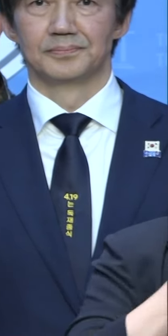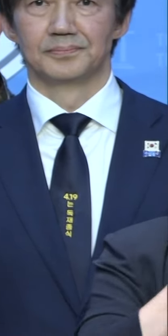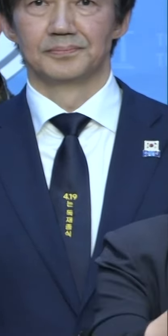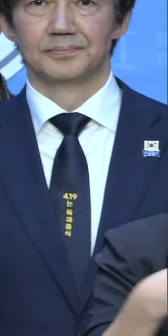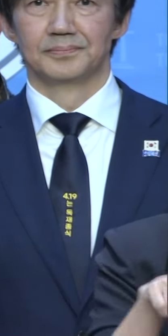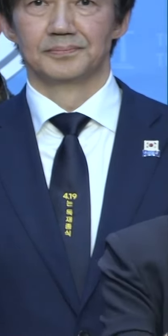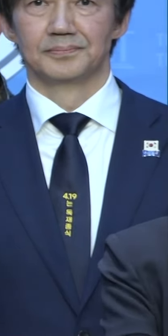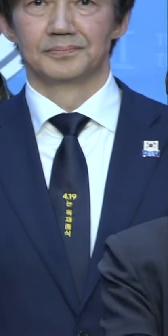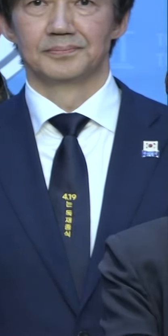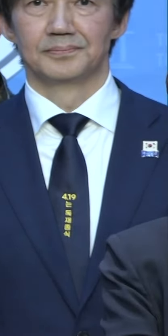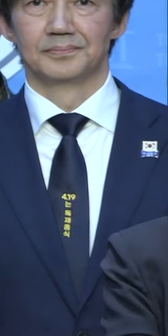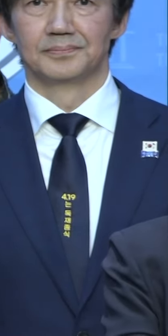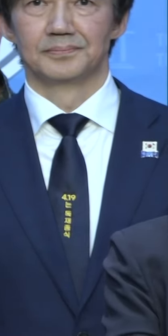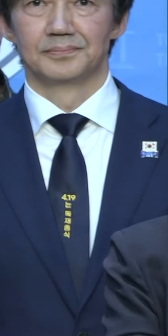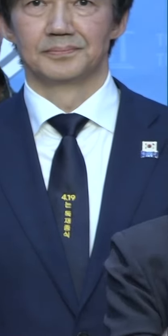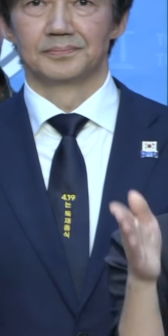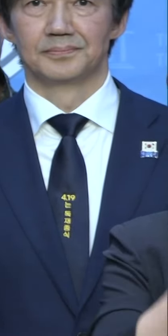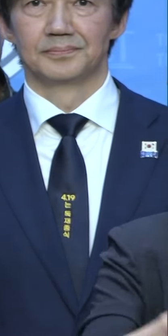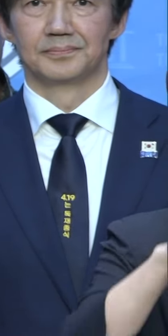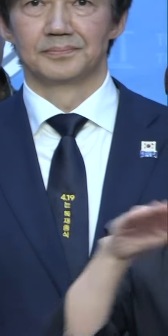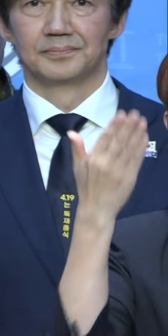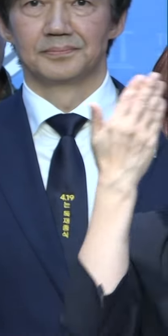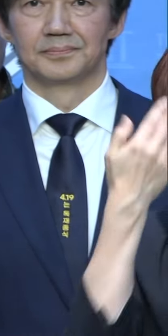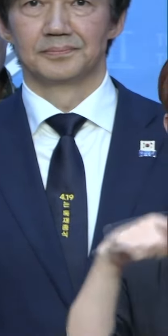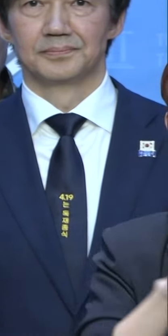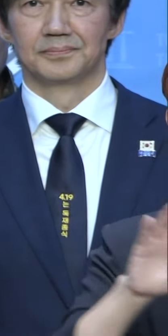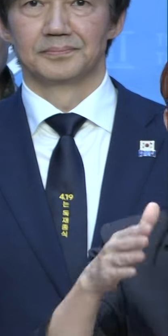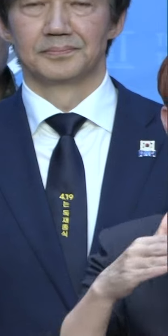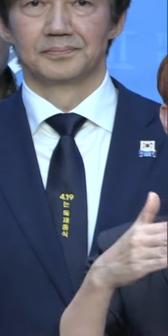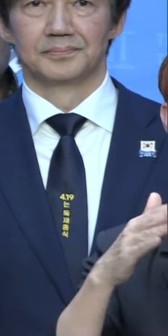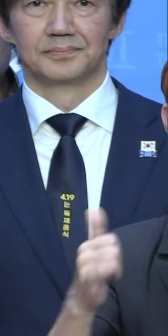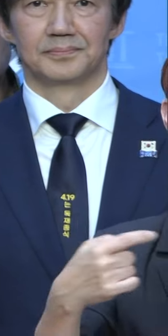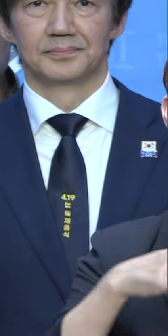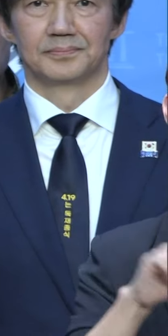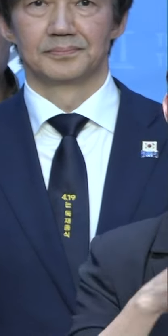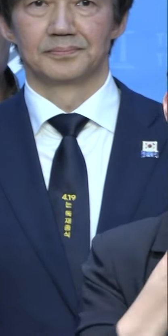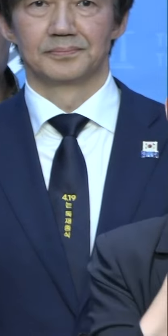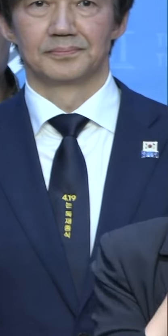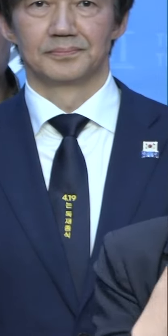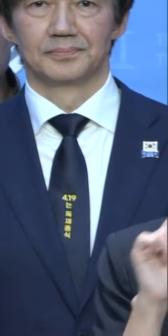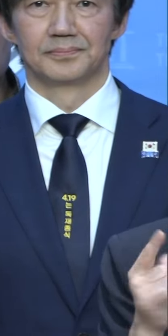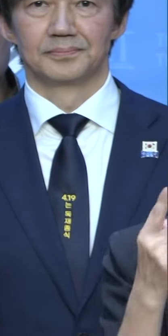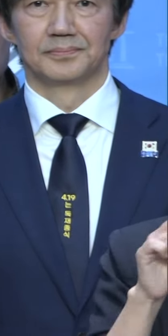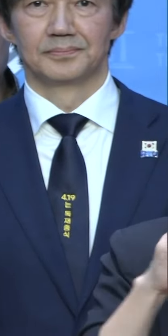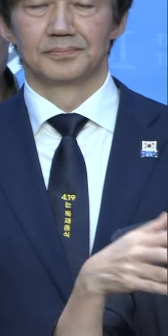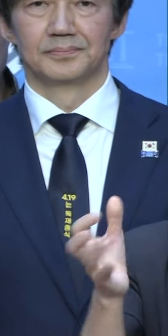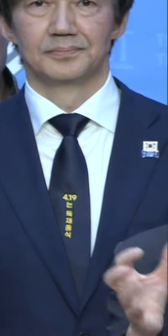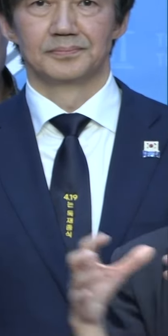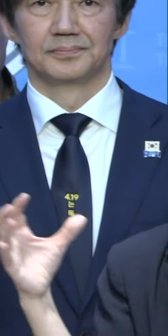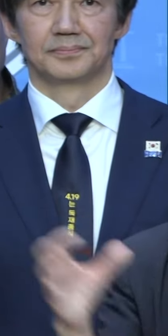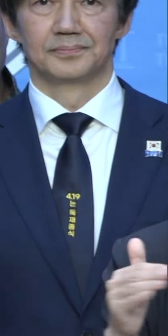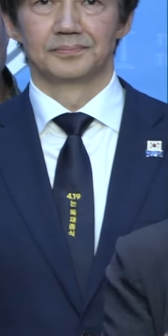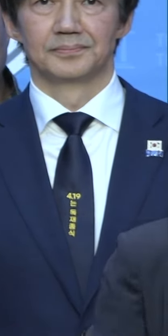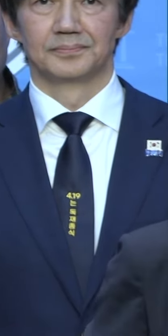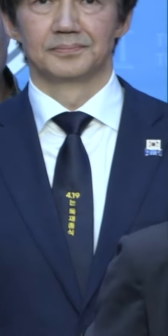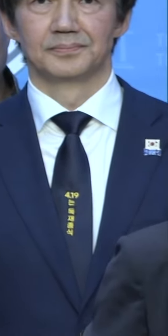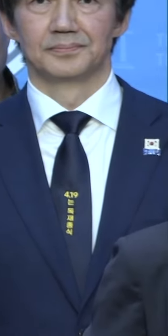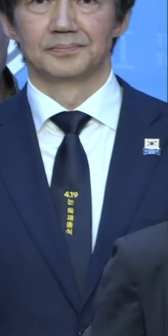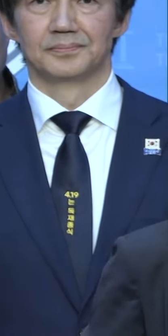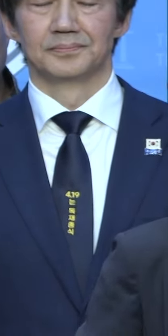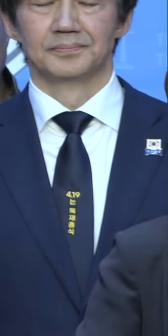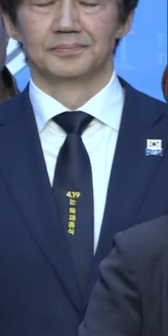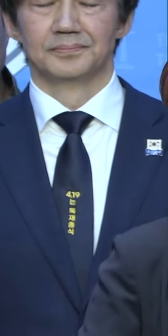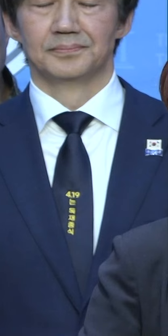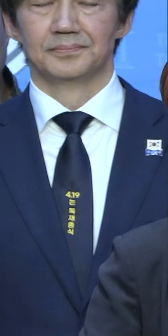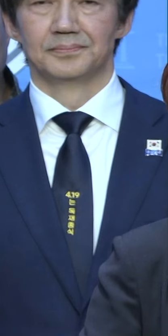그리고 공정과 상식을 바라는 그런 국민들의 마음이 모여져서 야당 지도자들이이 한 자리에 모인 것입니다 저는